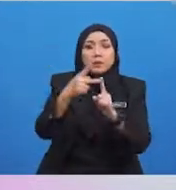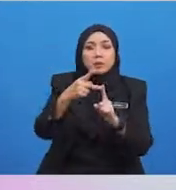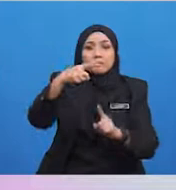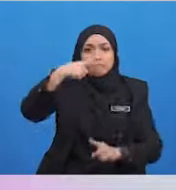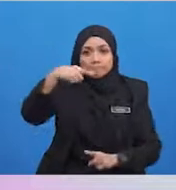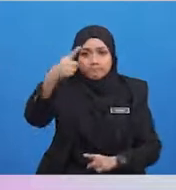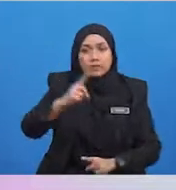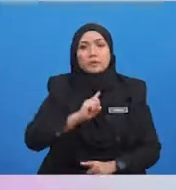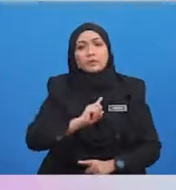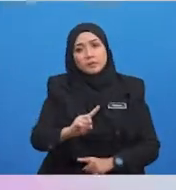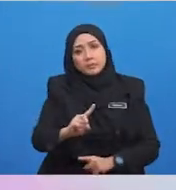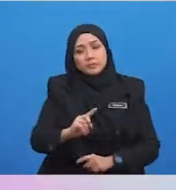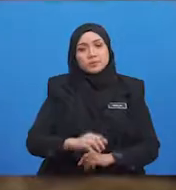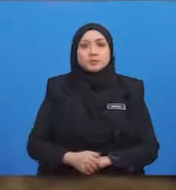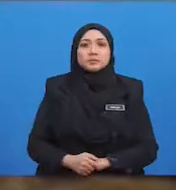perintah agama.